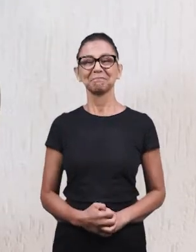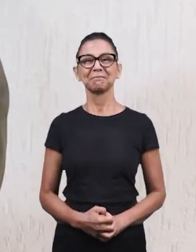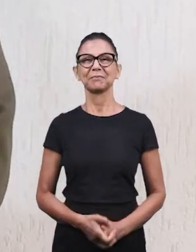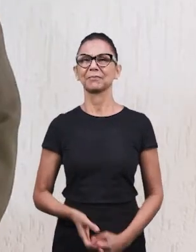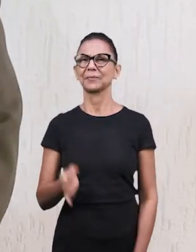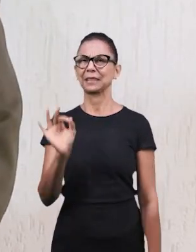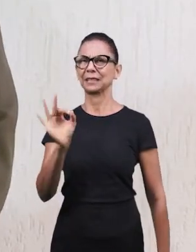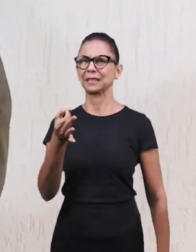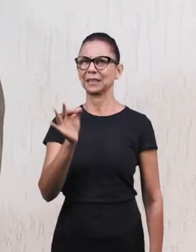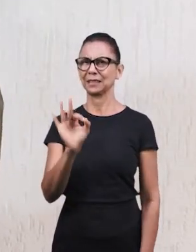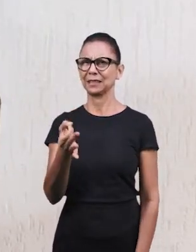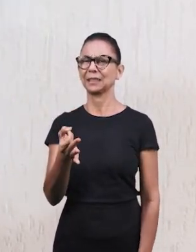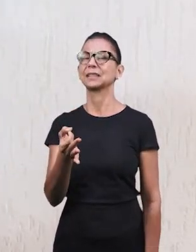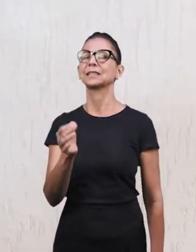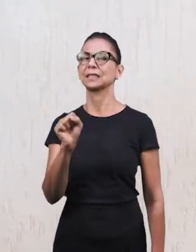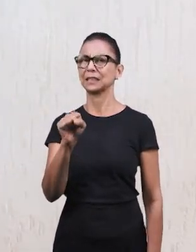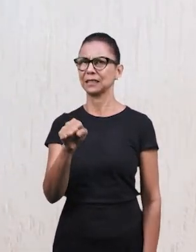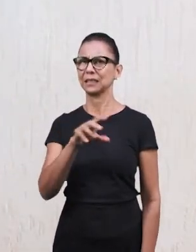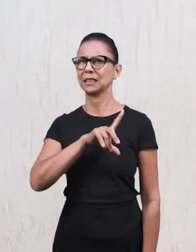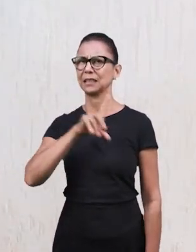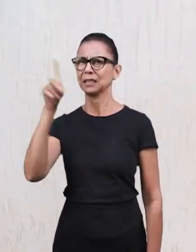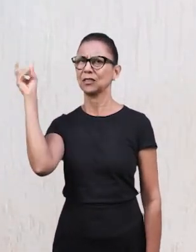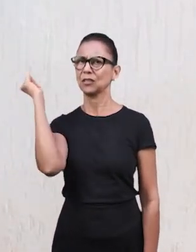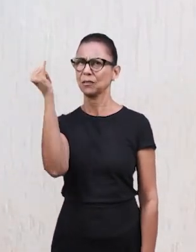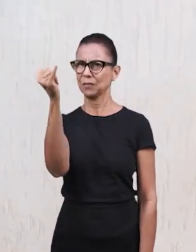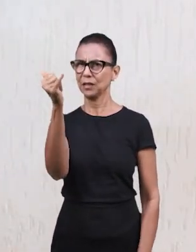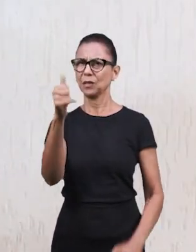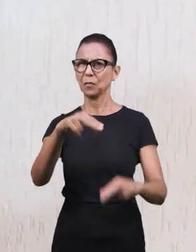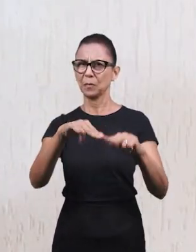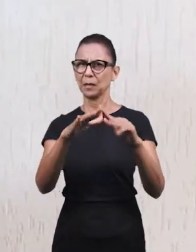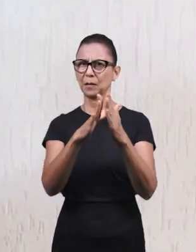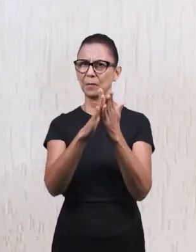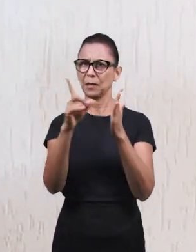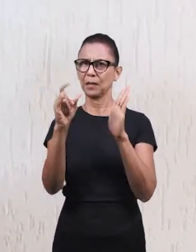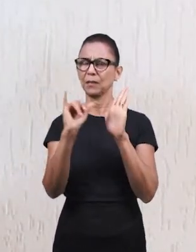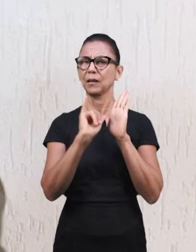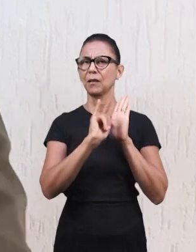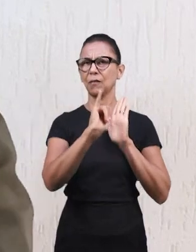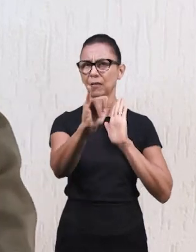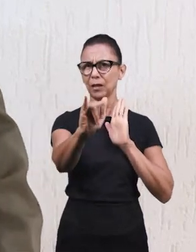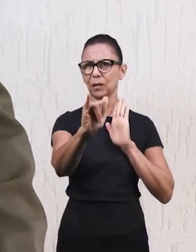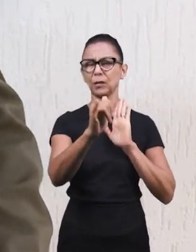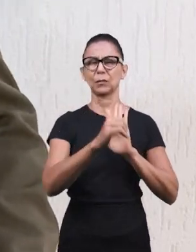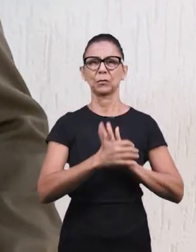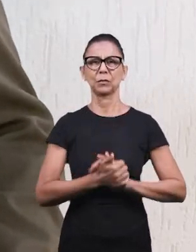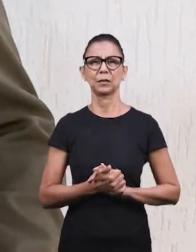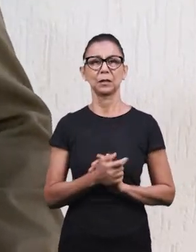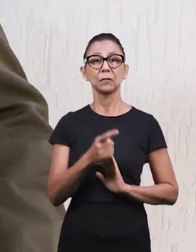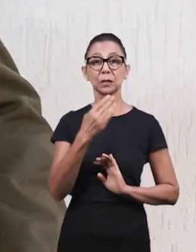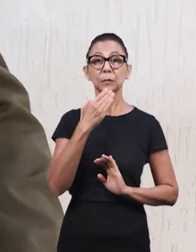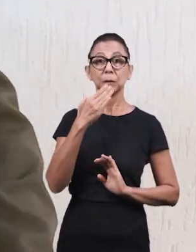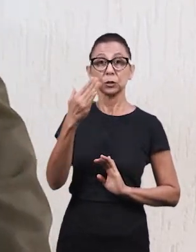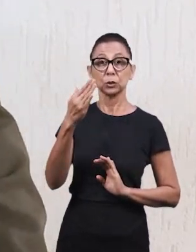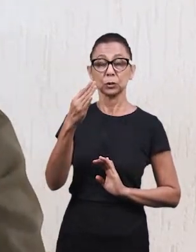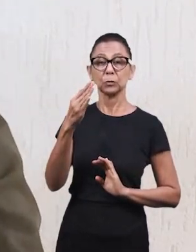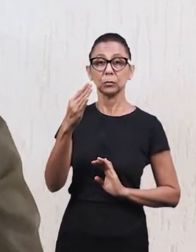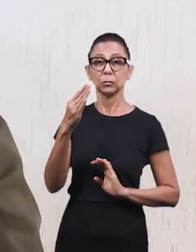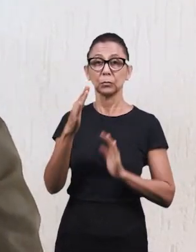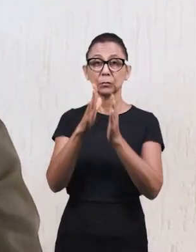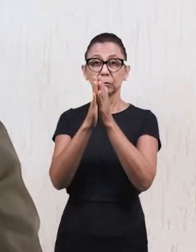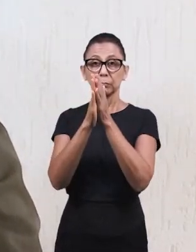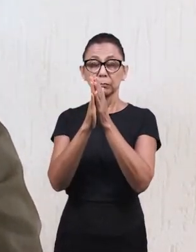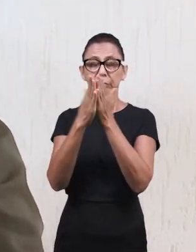Аминь, возлюбленные. Мы уверены, что Бог проговорил каждому из вас то, что Он хотел сказать. И те,